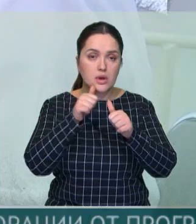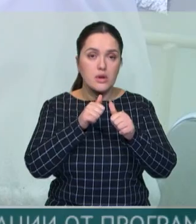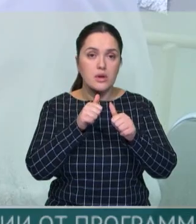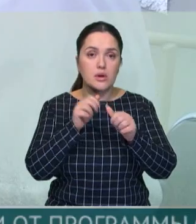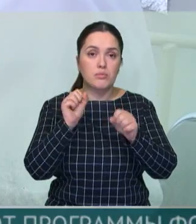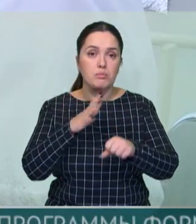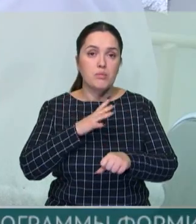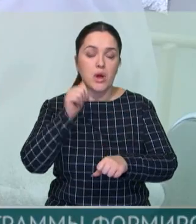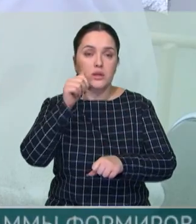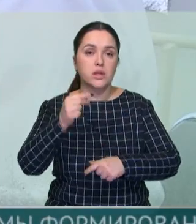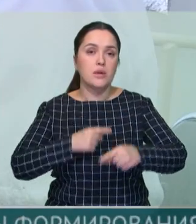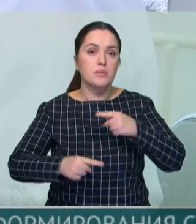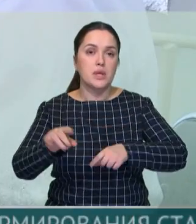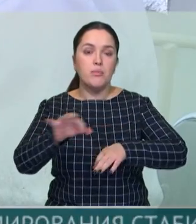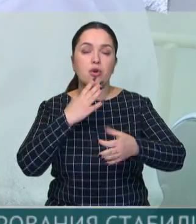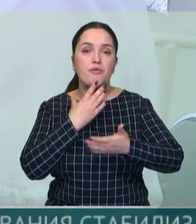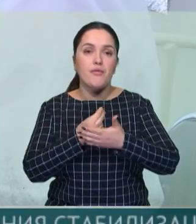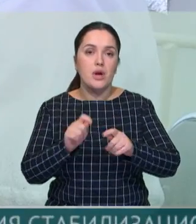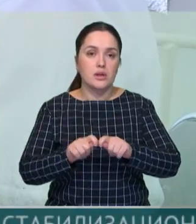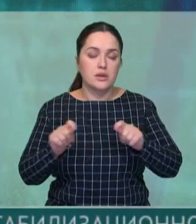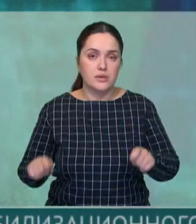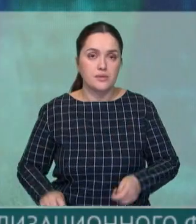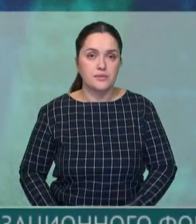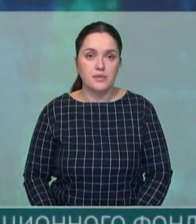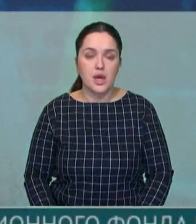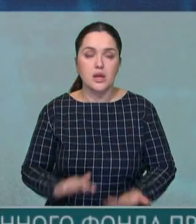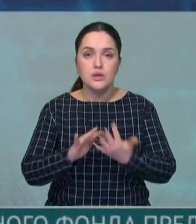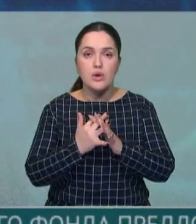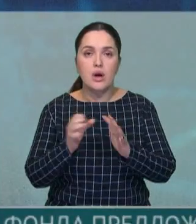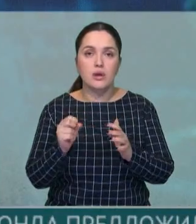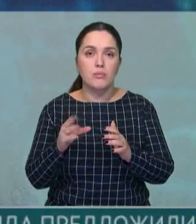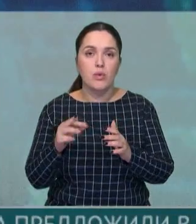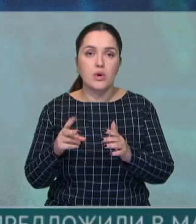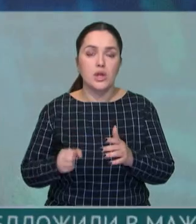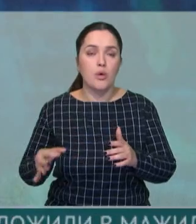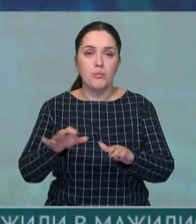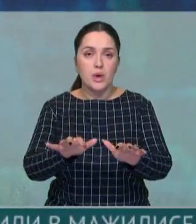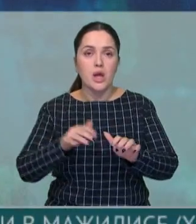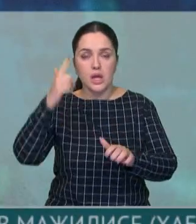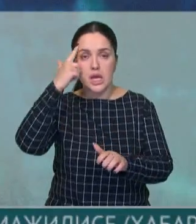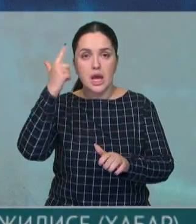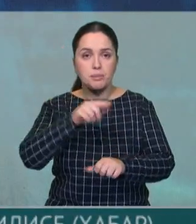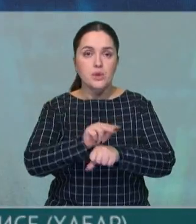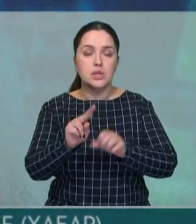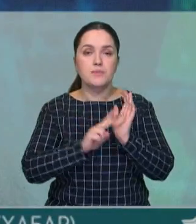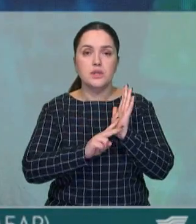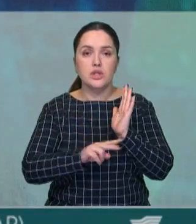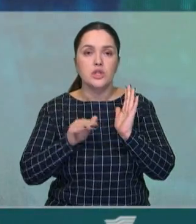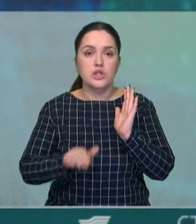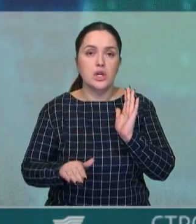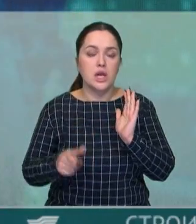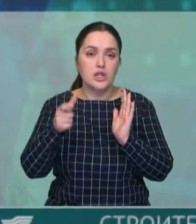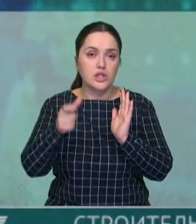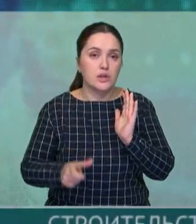возможно, завтра бизнес-проекты свои будут рассматривать. В селах Акмолинской области компьютерной грамотности обучено более 70